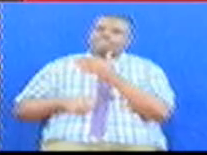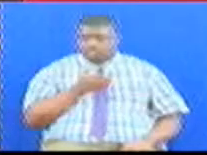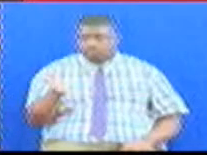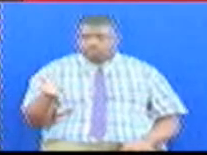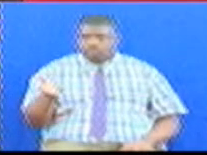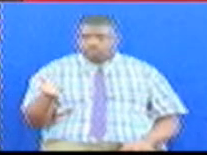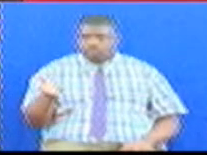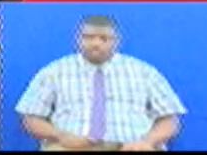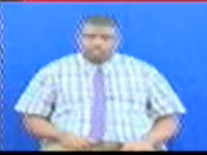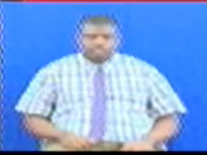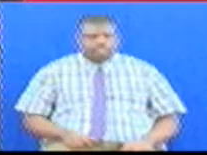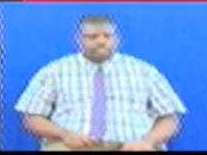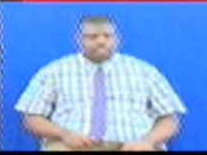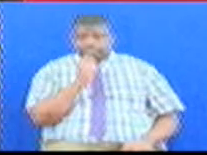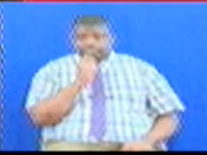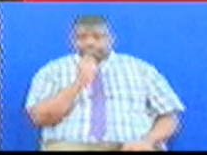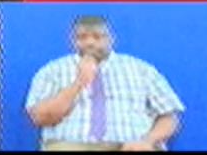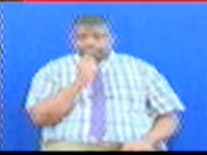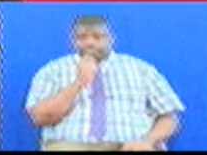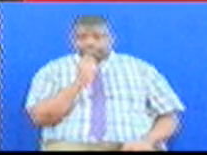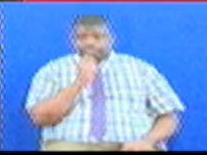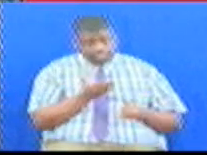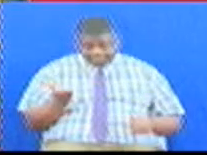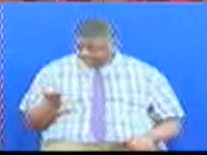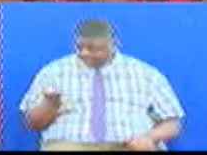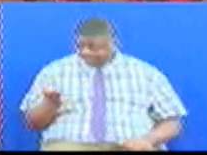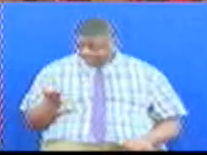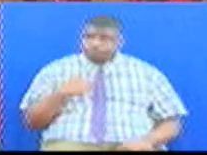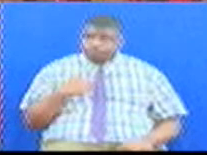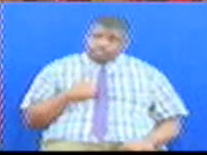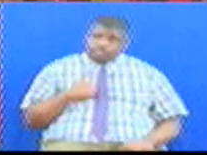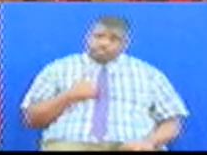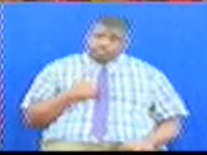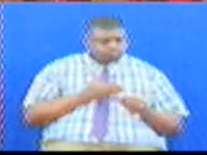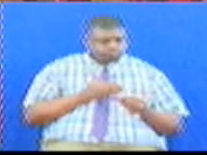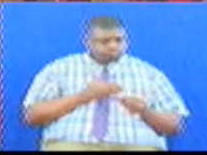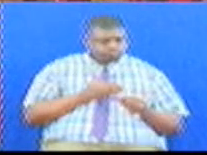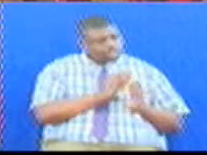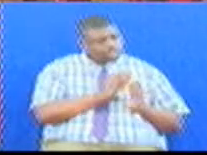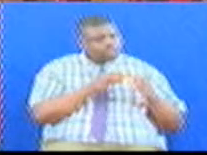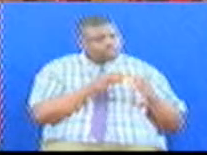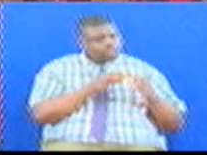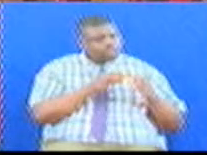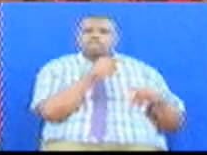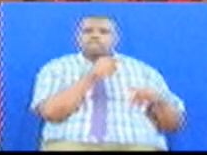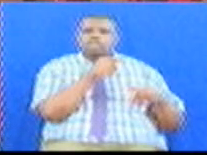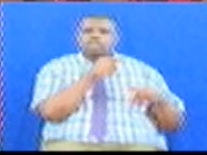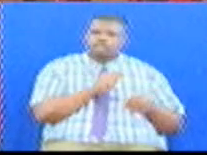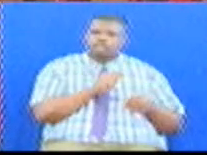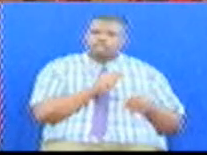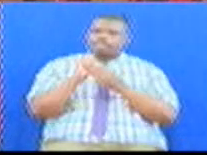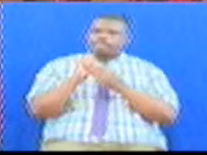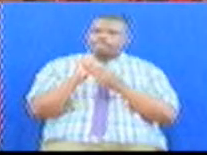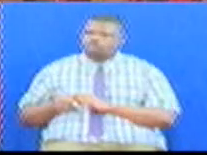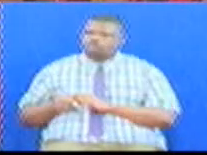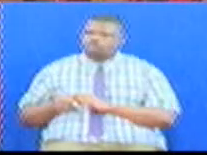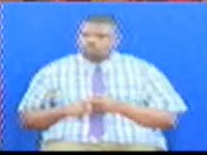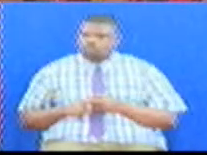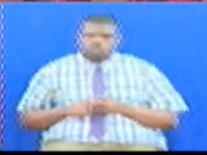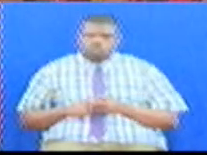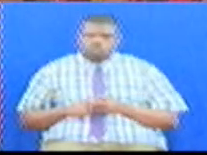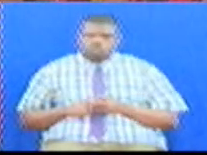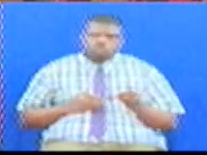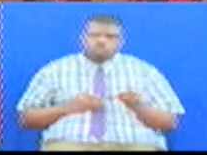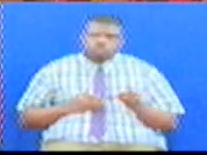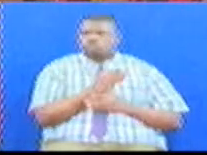hiyo Mheshimiwa Spika, jambo jingine nililo tuweza kupitia kwenye kamati yetu ni hili la marekebisho kuhusu